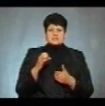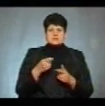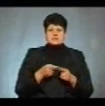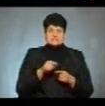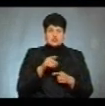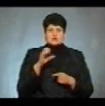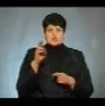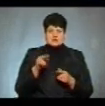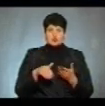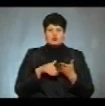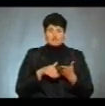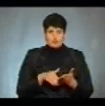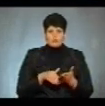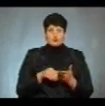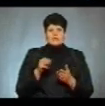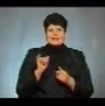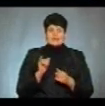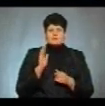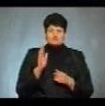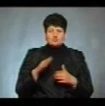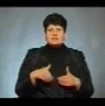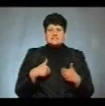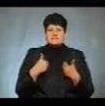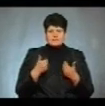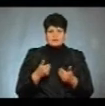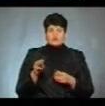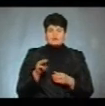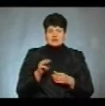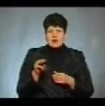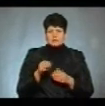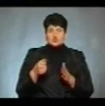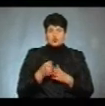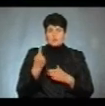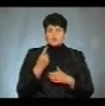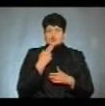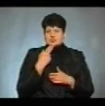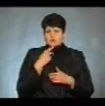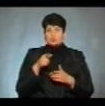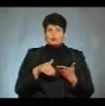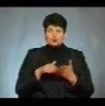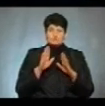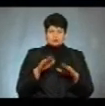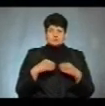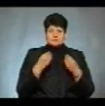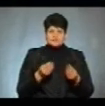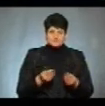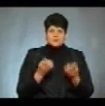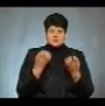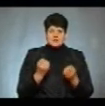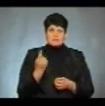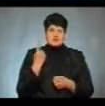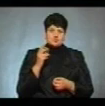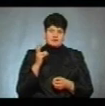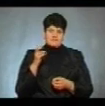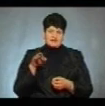за цією соціальною допомогою, то і буде звернення включно травень, тобто до 1 червня, то допомога буде призначена ще з 1